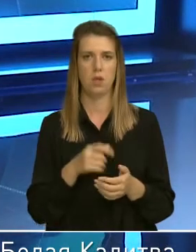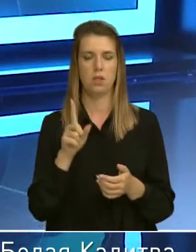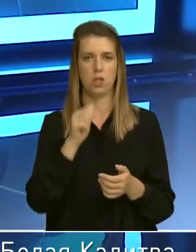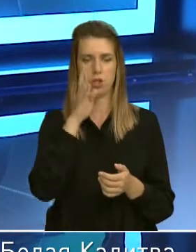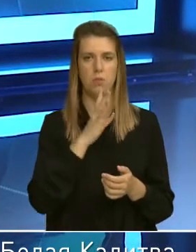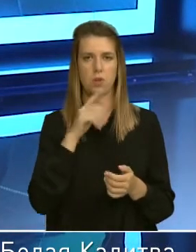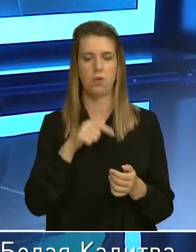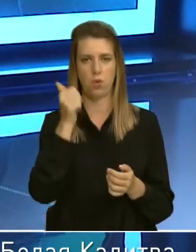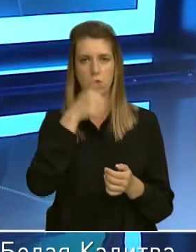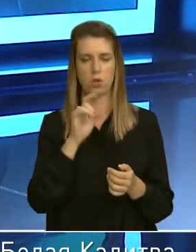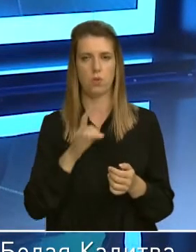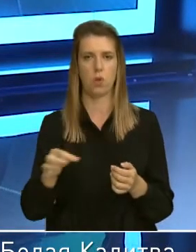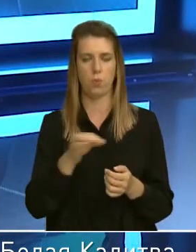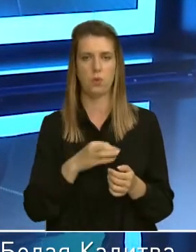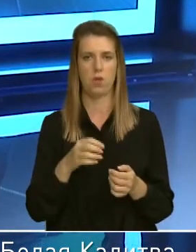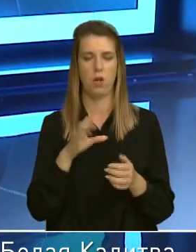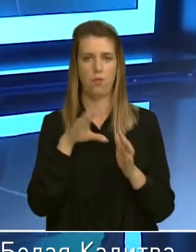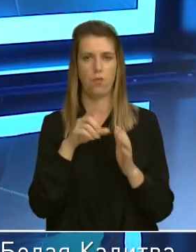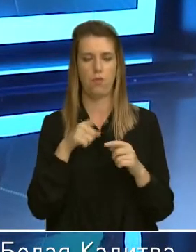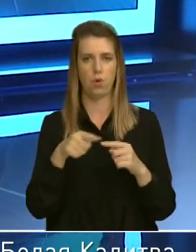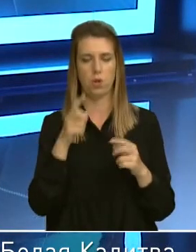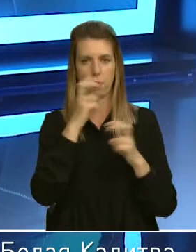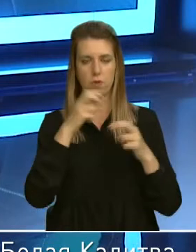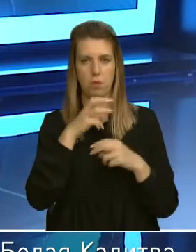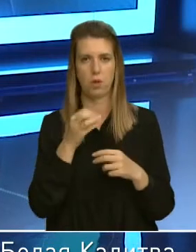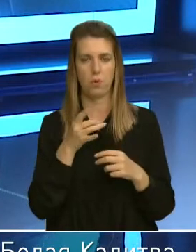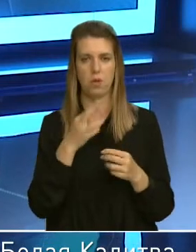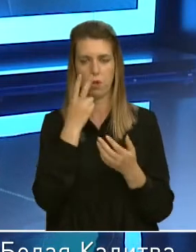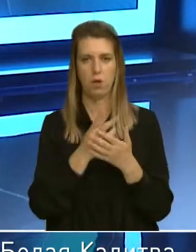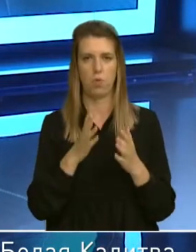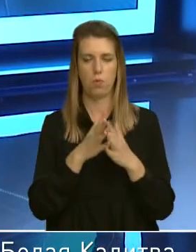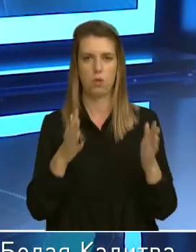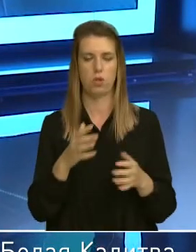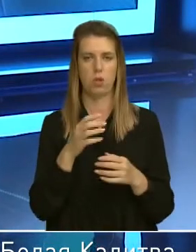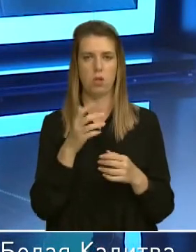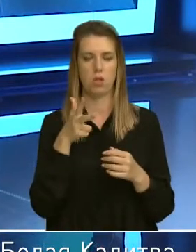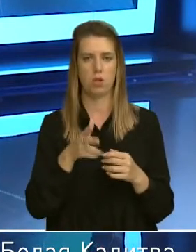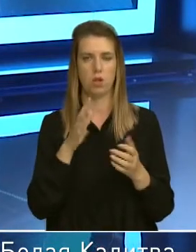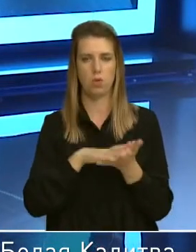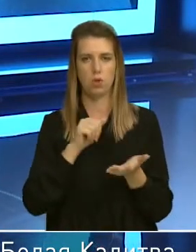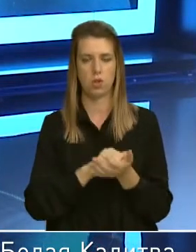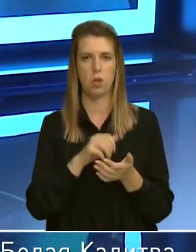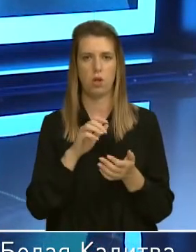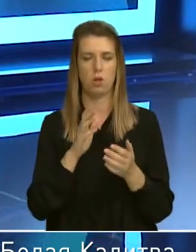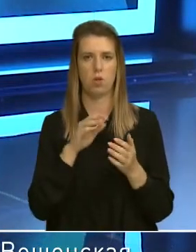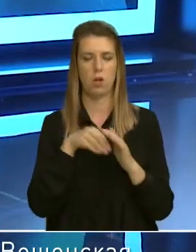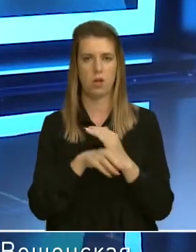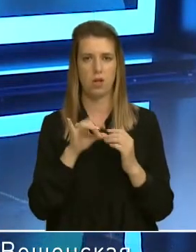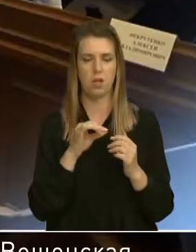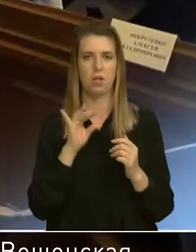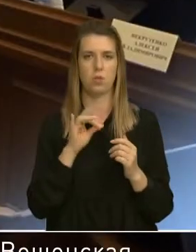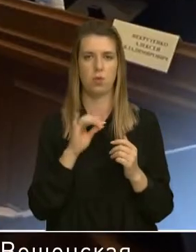За 4 месяца этого года в Ростовской области в ходе проверочных мероприятий выявили почти 3000 случаев нарушений условий хранения